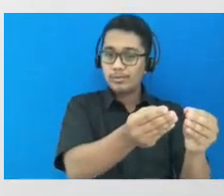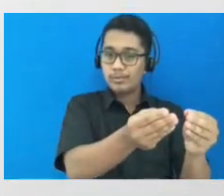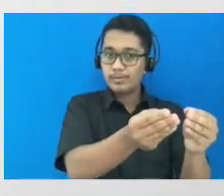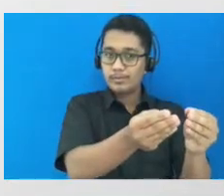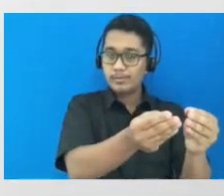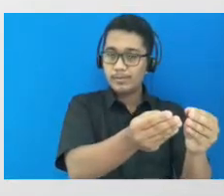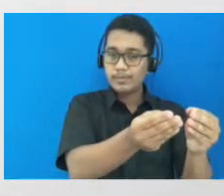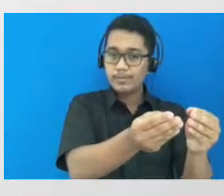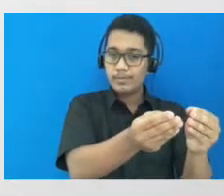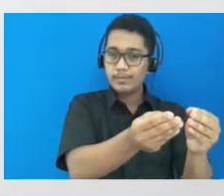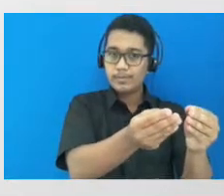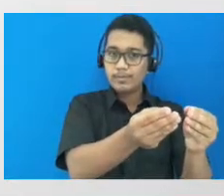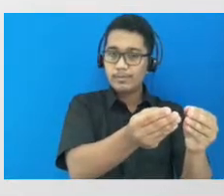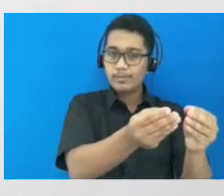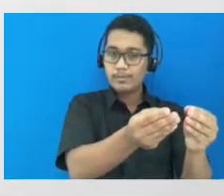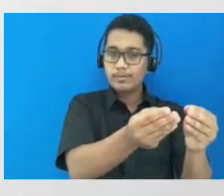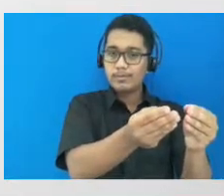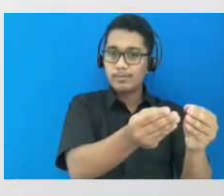arahan